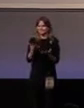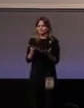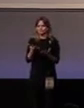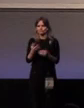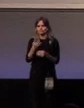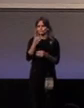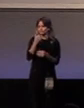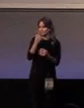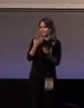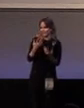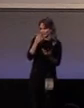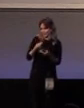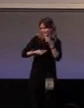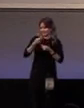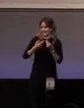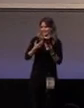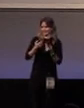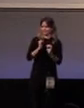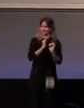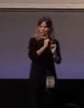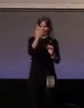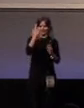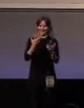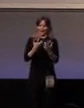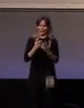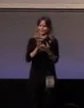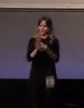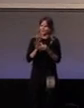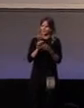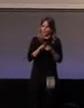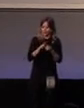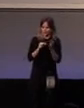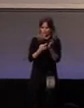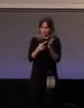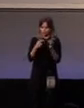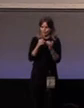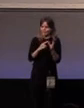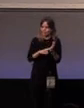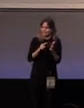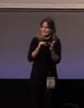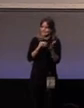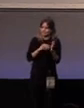say how iets connected iniho het maybe two tribal is in blijkt ubica net iets mooier